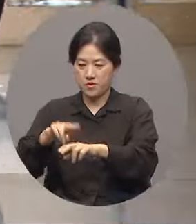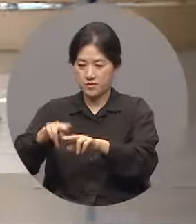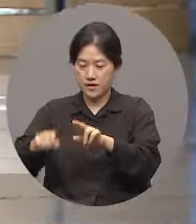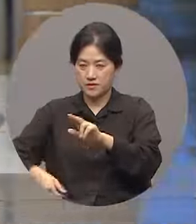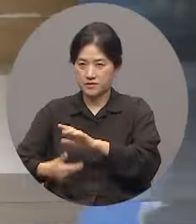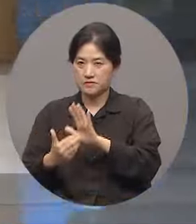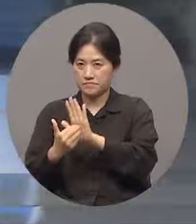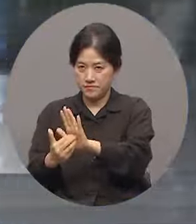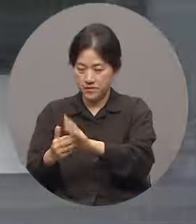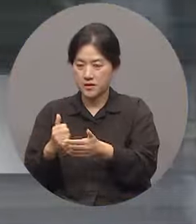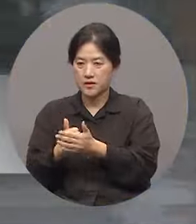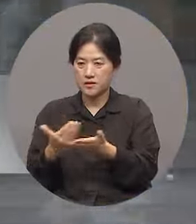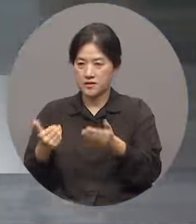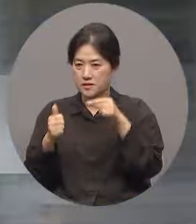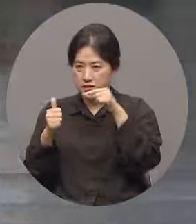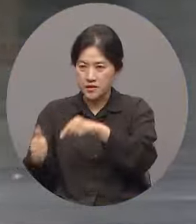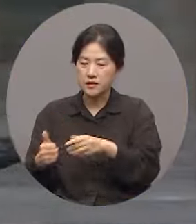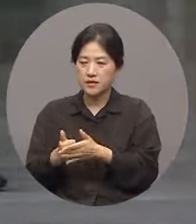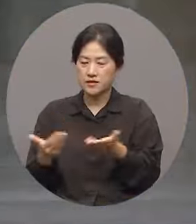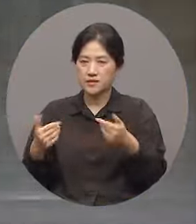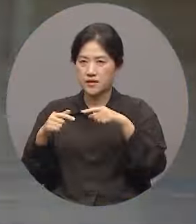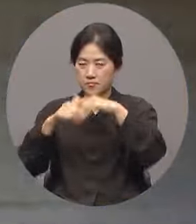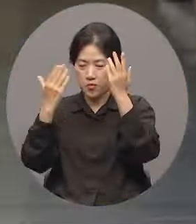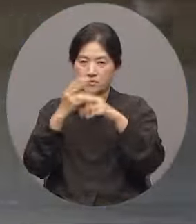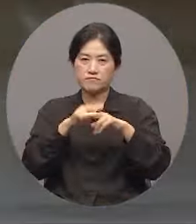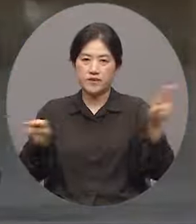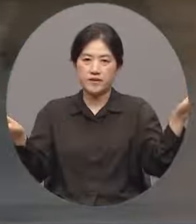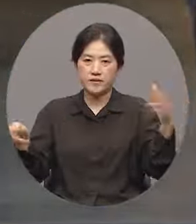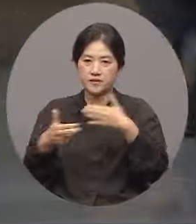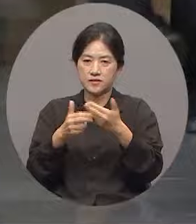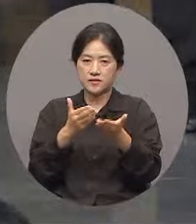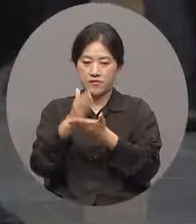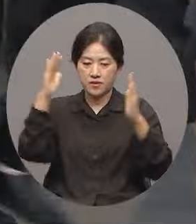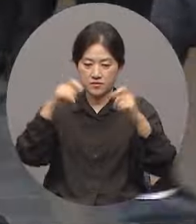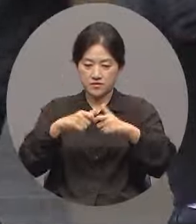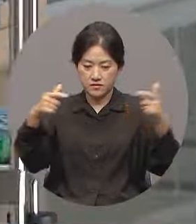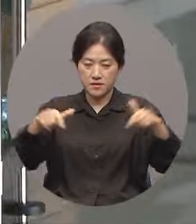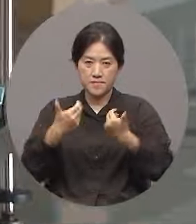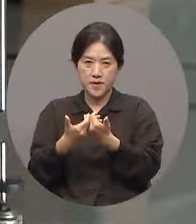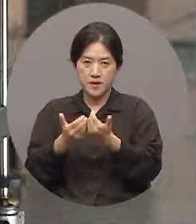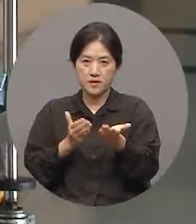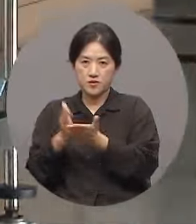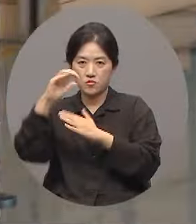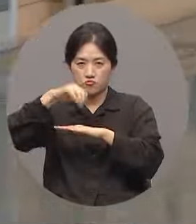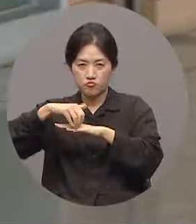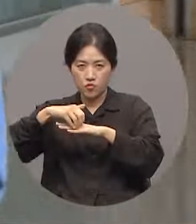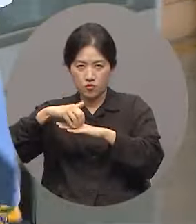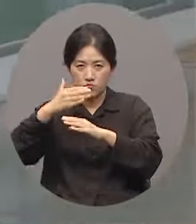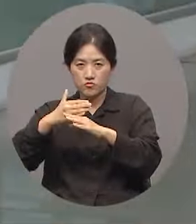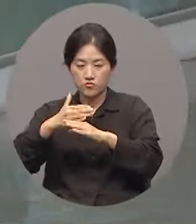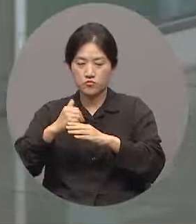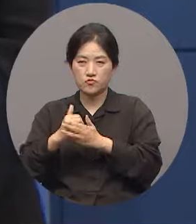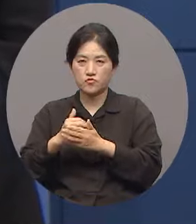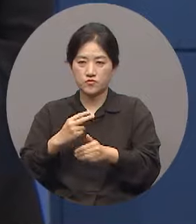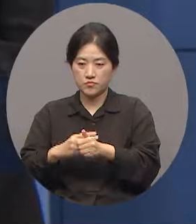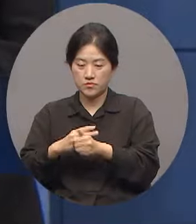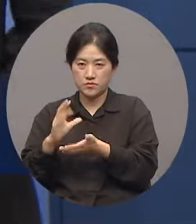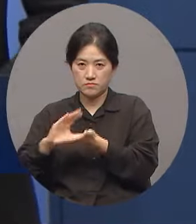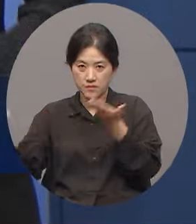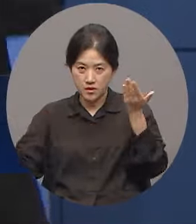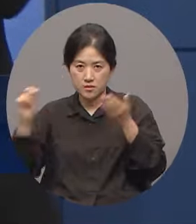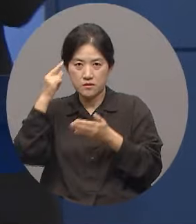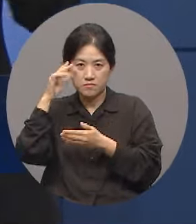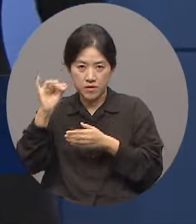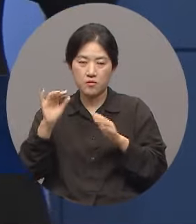업무개시 명령을 모두 철회했습니다 의대 증원에 반발한 전공의들이 병원을 떠난지 100여일 만입니다 환자와